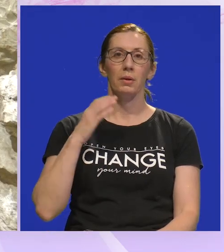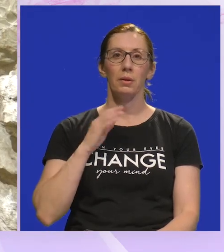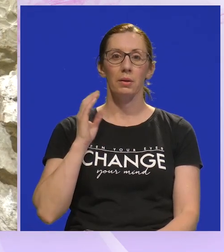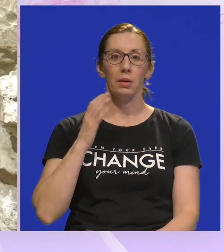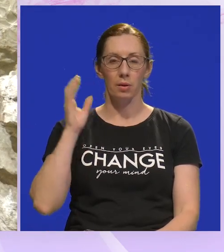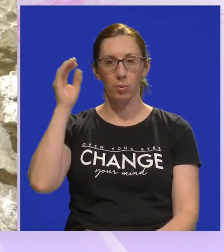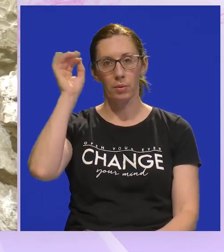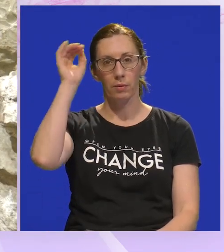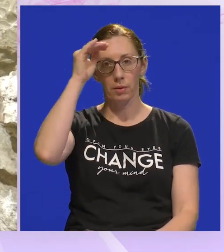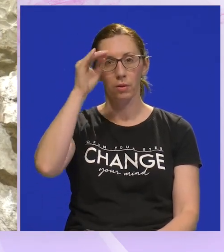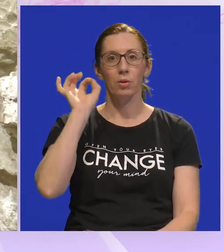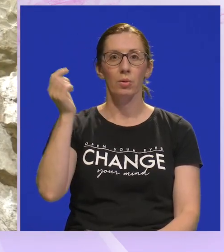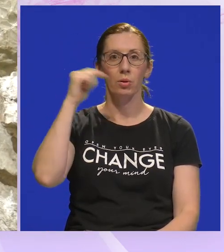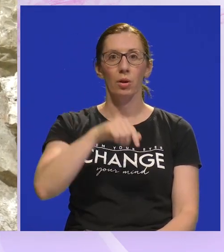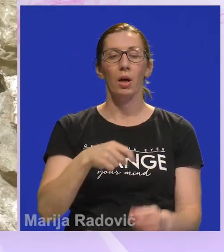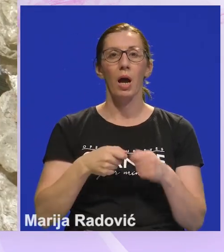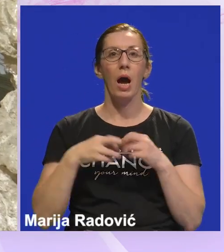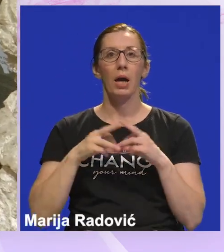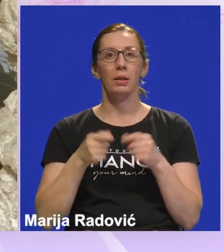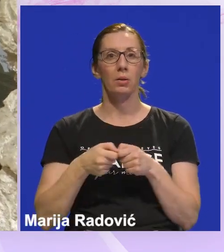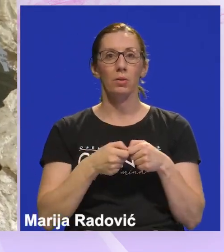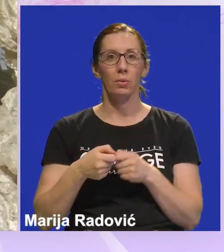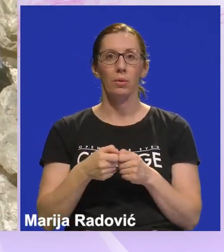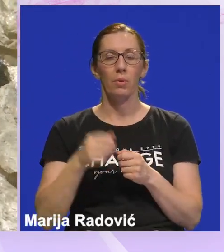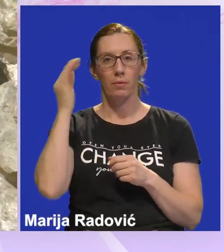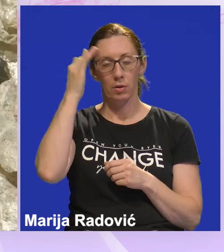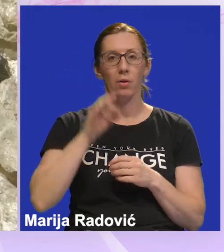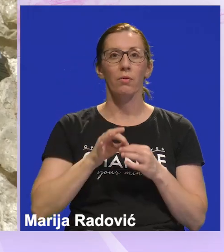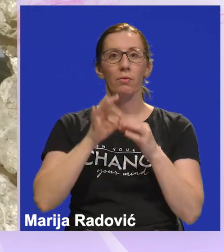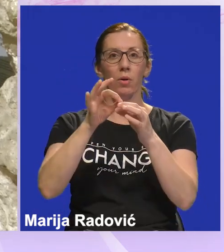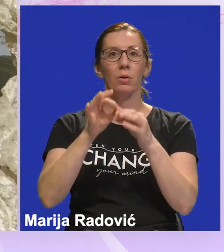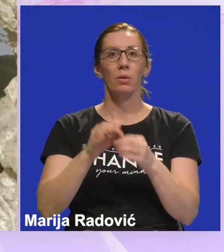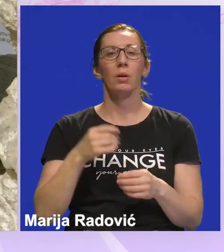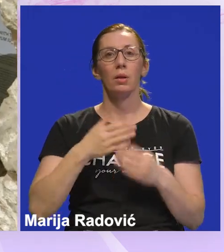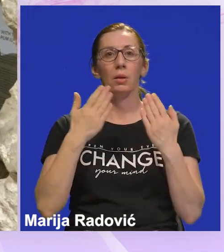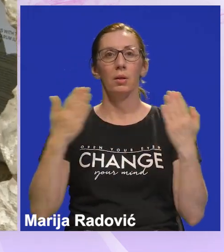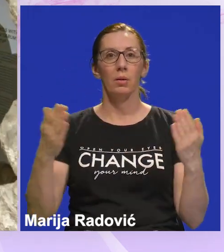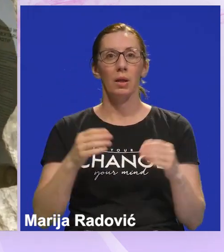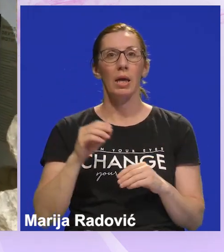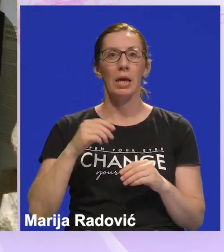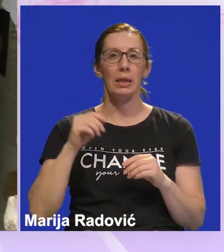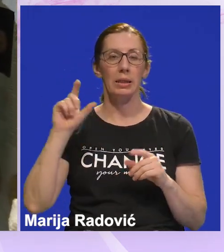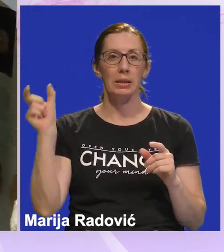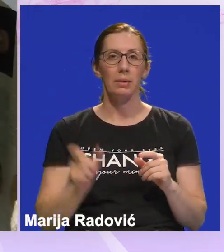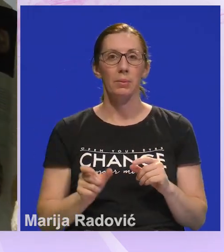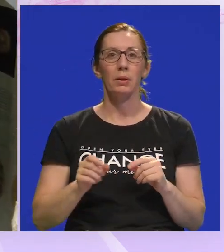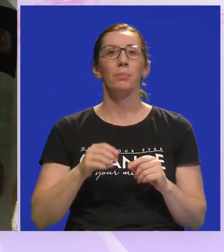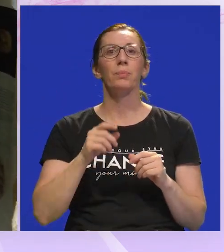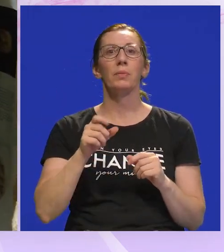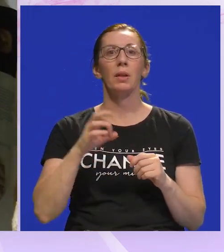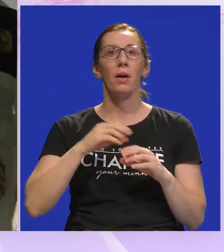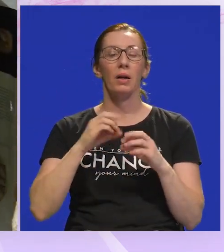Dragi gledatelji, dobra vam večer i dobrodošli u Art Klub. Večeras vas vodimo na izložbu Rimsko zlatno